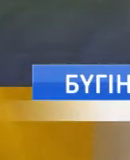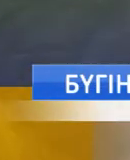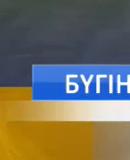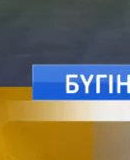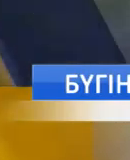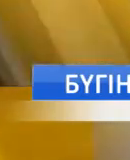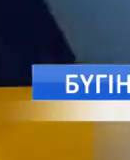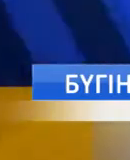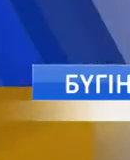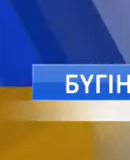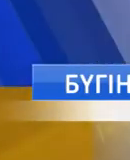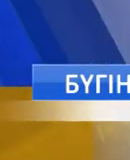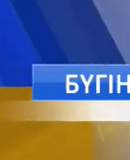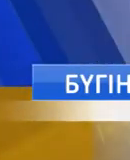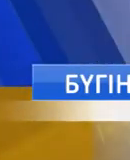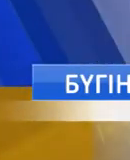берді.